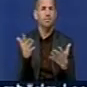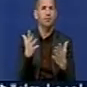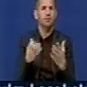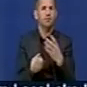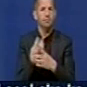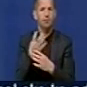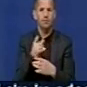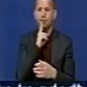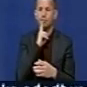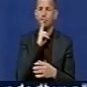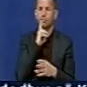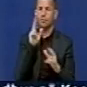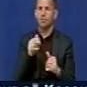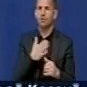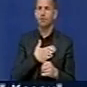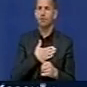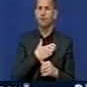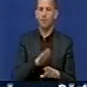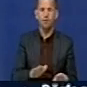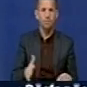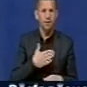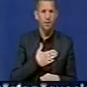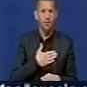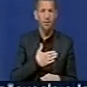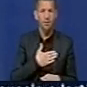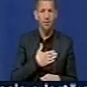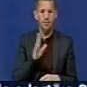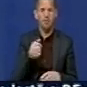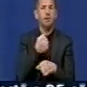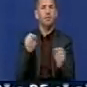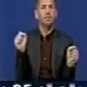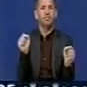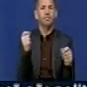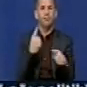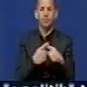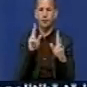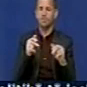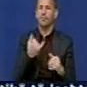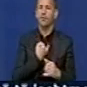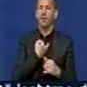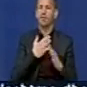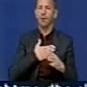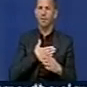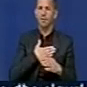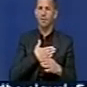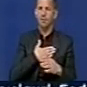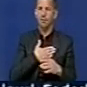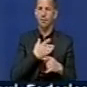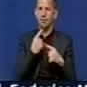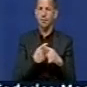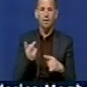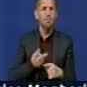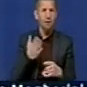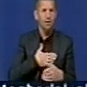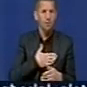Kush do ta bëj? Na kemi mundësi t'ju themi fëmijëve tonë se na çliruam vendin dhe na kemi dinjitetin tonë, na kemi edhe krenarinë